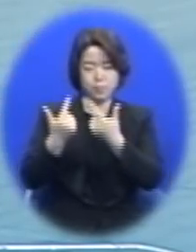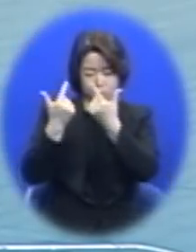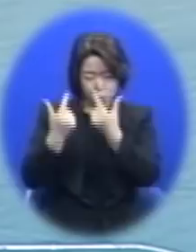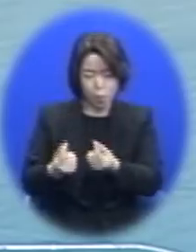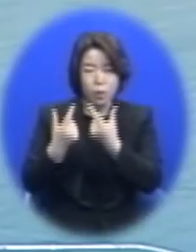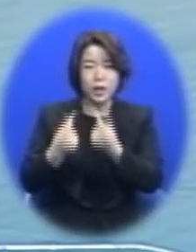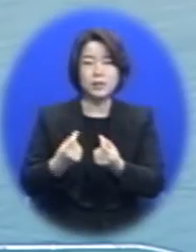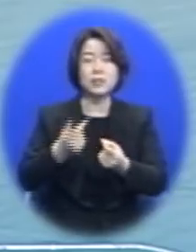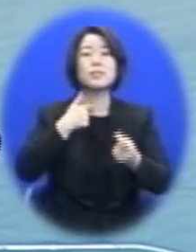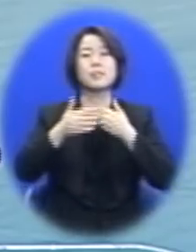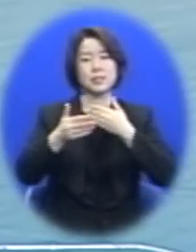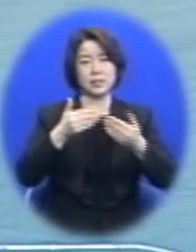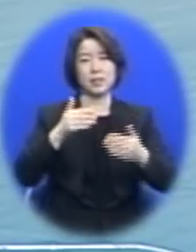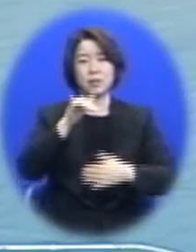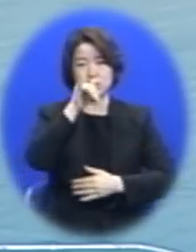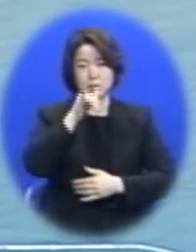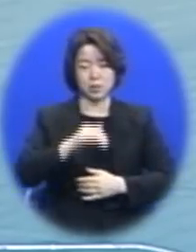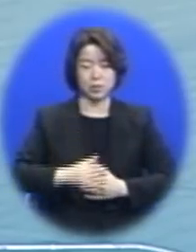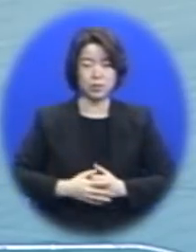입니다